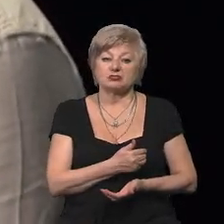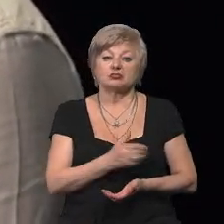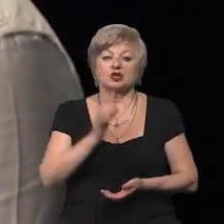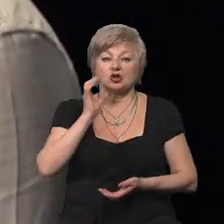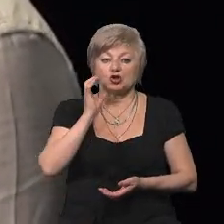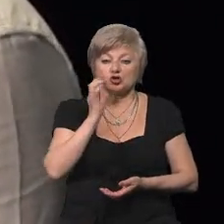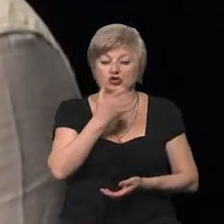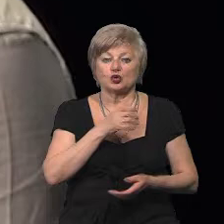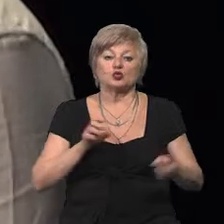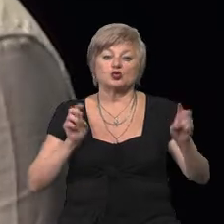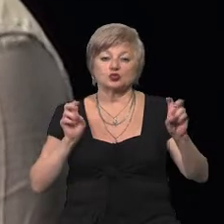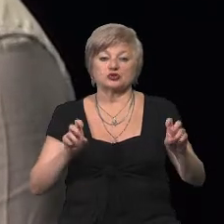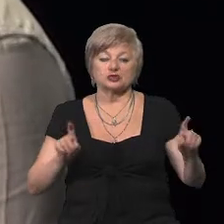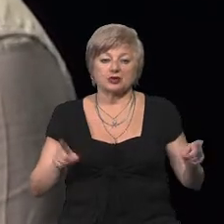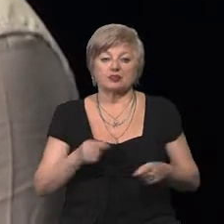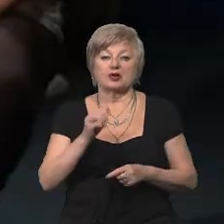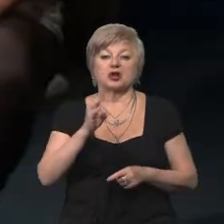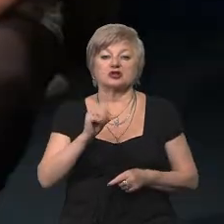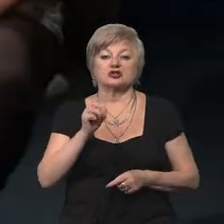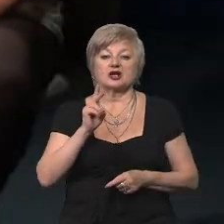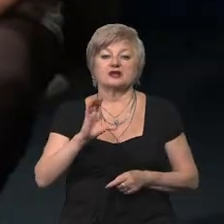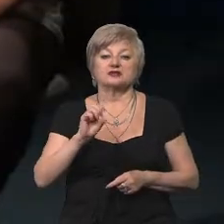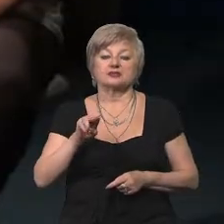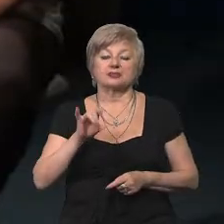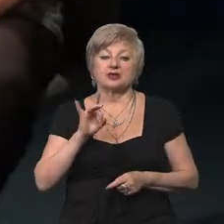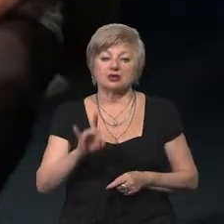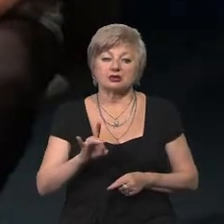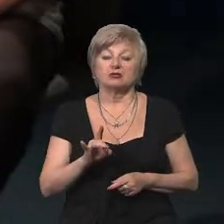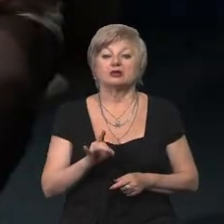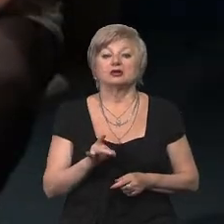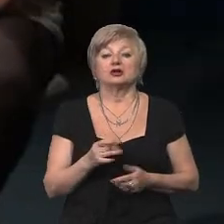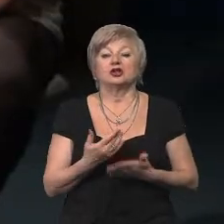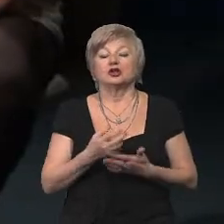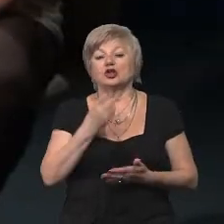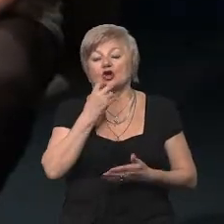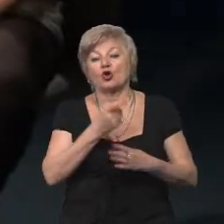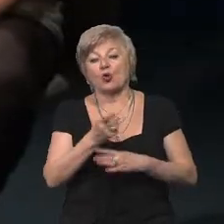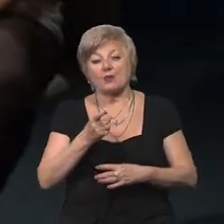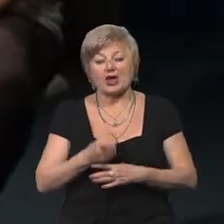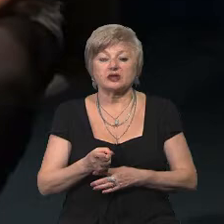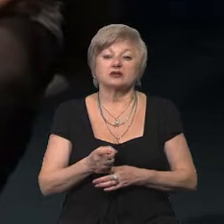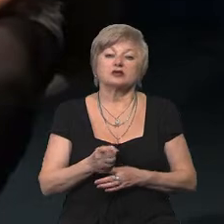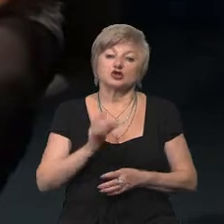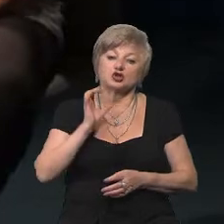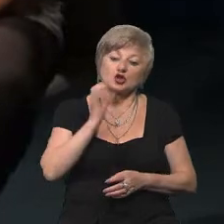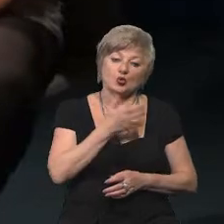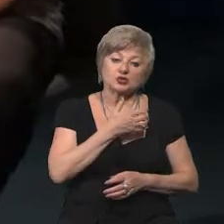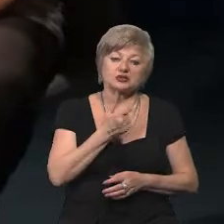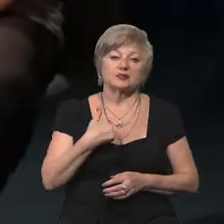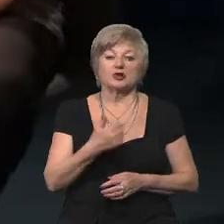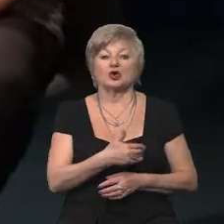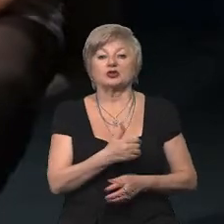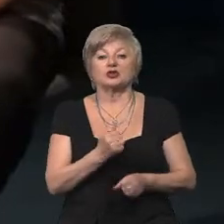серьезные темы поднимать, тоже Шекспир, Горин, вот, и комедии серьезные будут. Хотим сделать